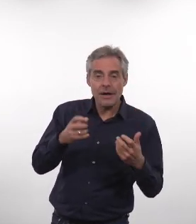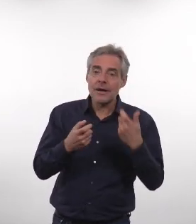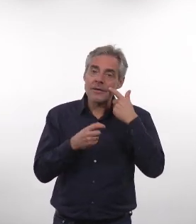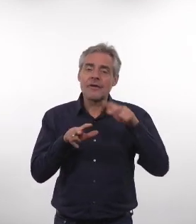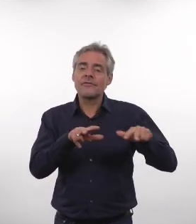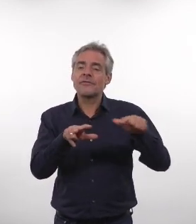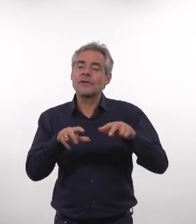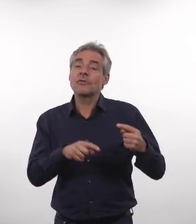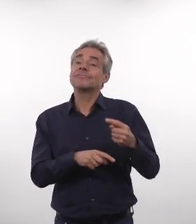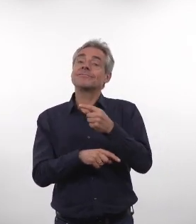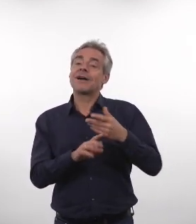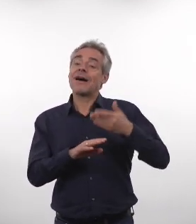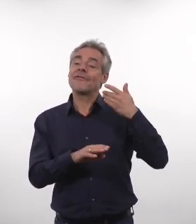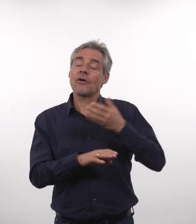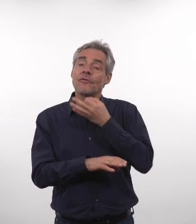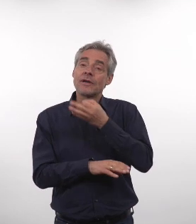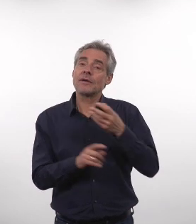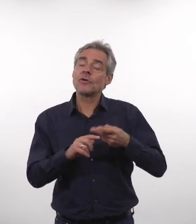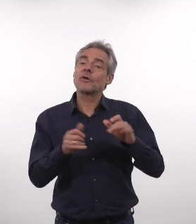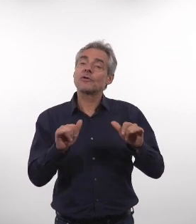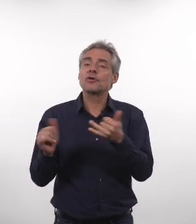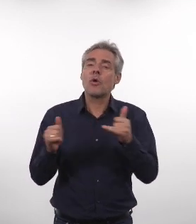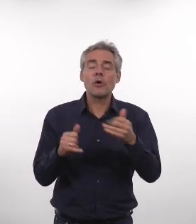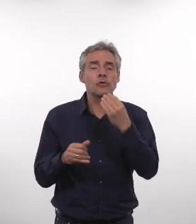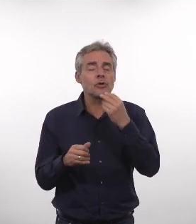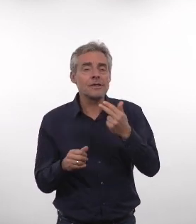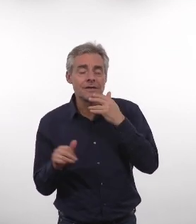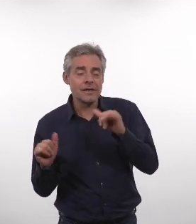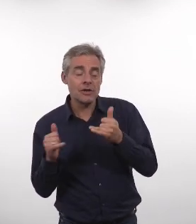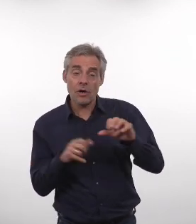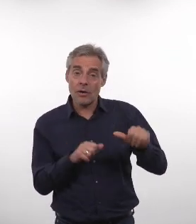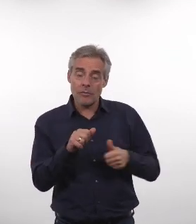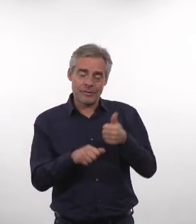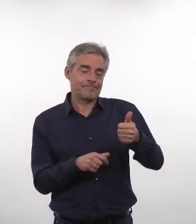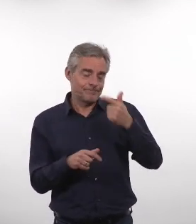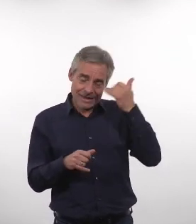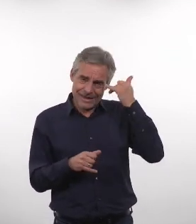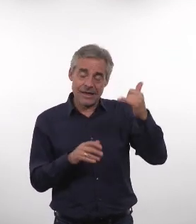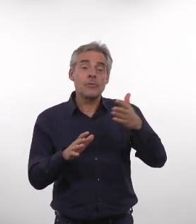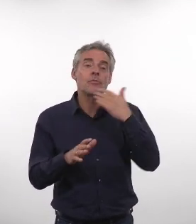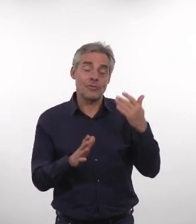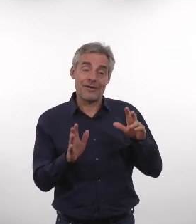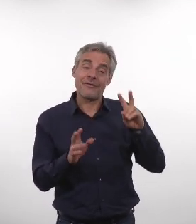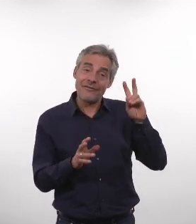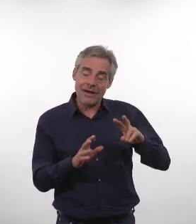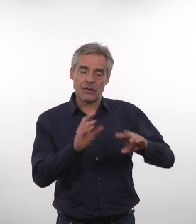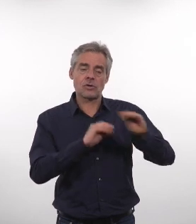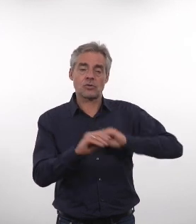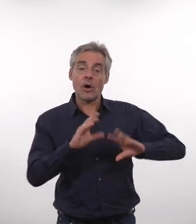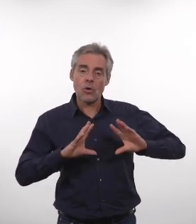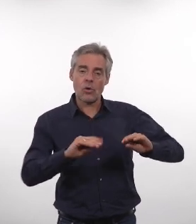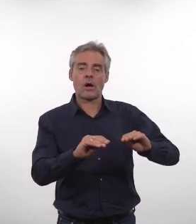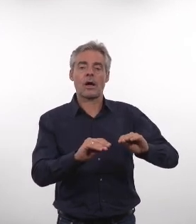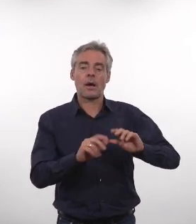vidéo précédente, c'est que initialement, c'était des jouets qui étaient utilisés dans la première approche, mais l'idée, c'est que au moment du soin, enfin, au moment des